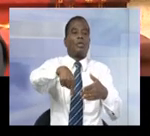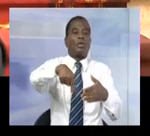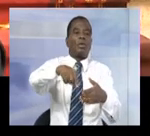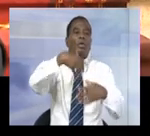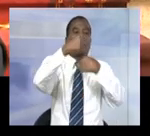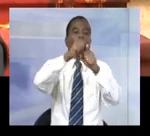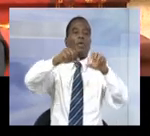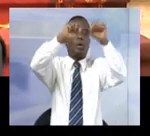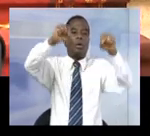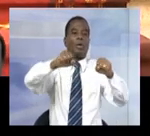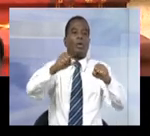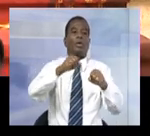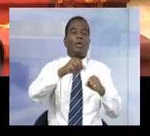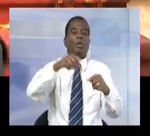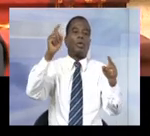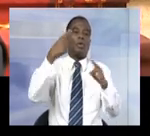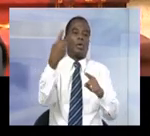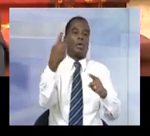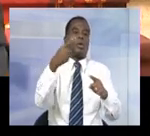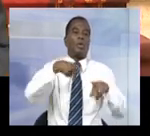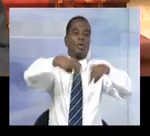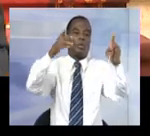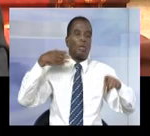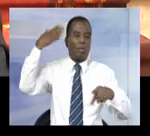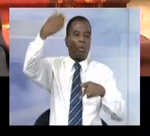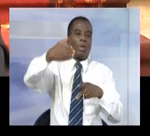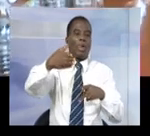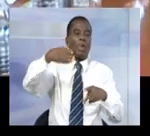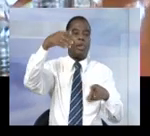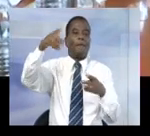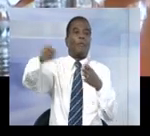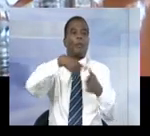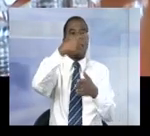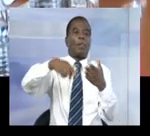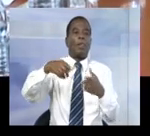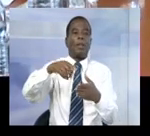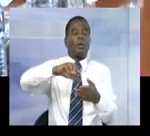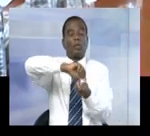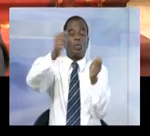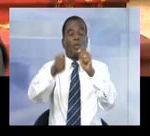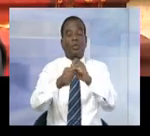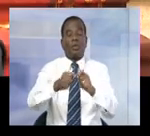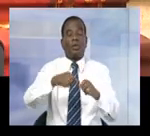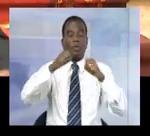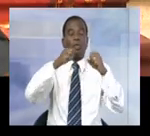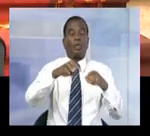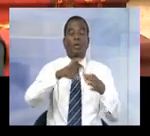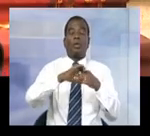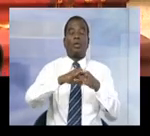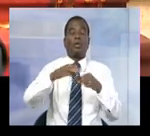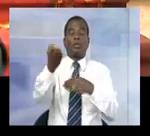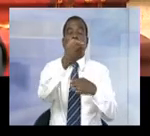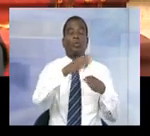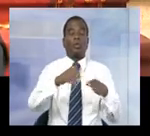être créé une structure unique qui permettra donc d'améliorer les conditions, d'améliorer également l'efficacité de l'utilisation des